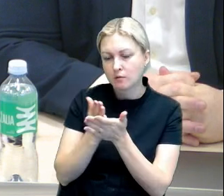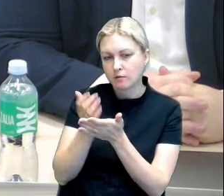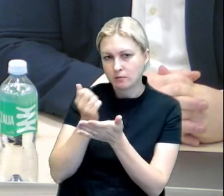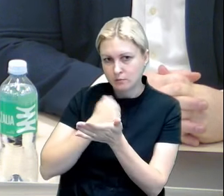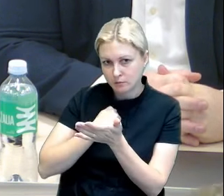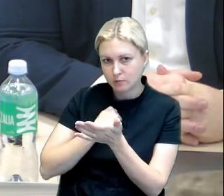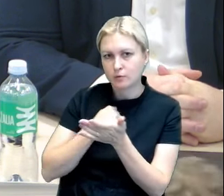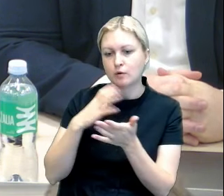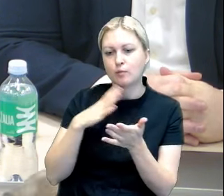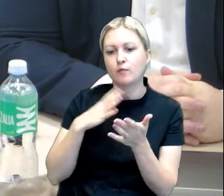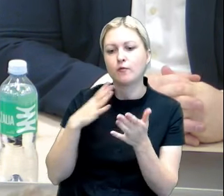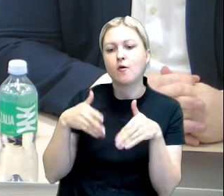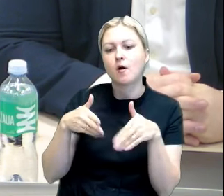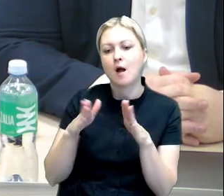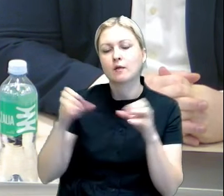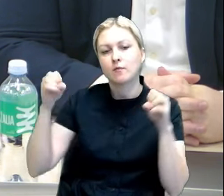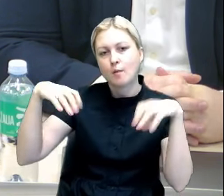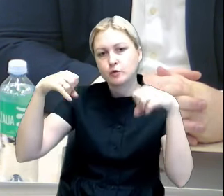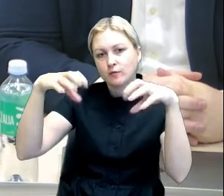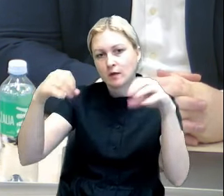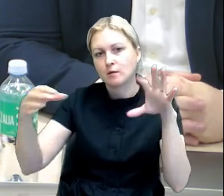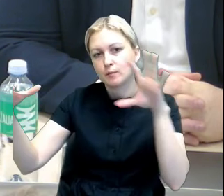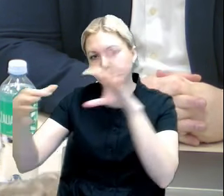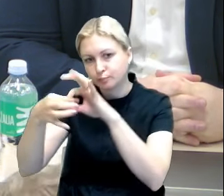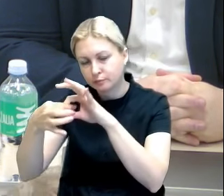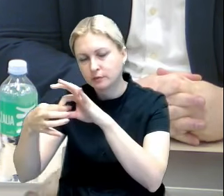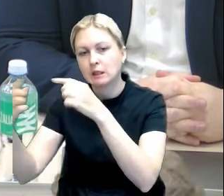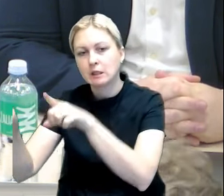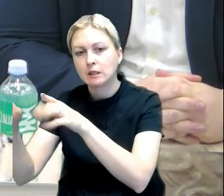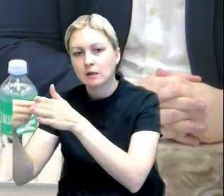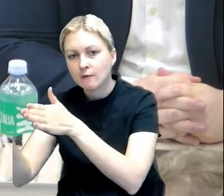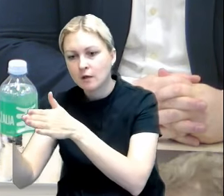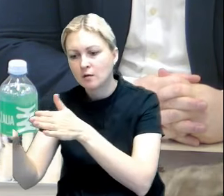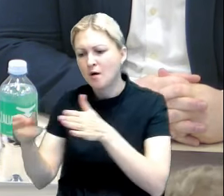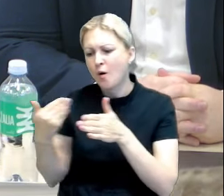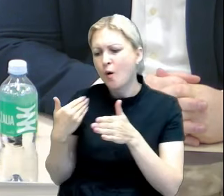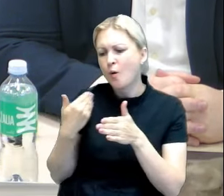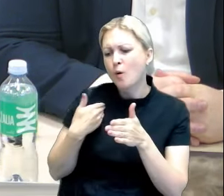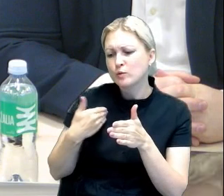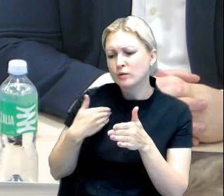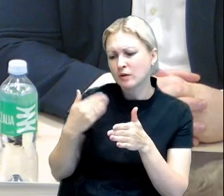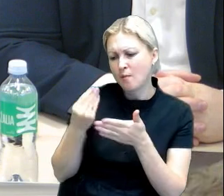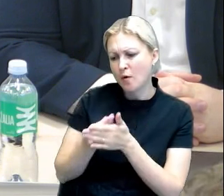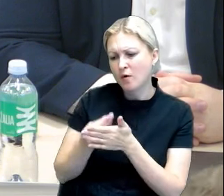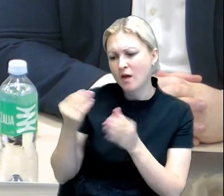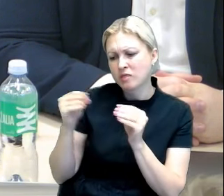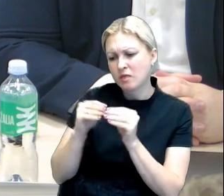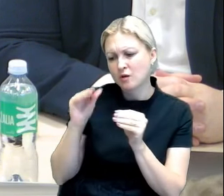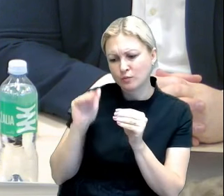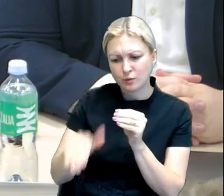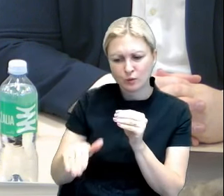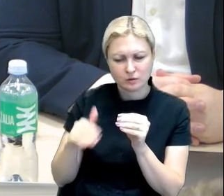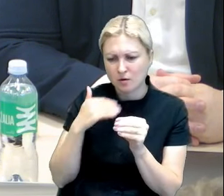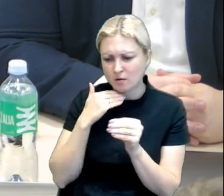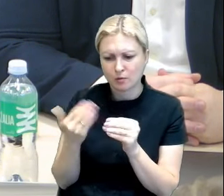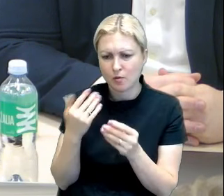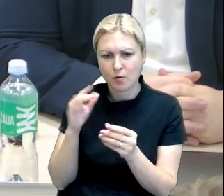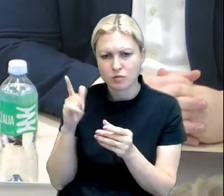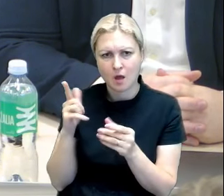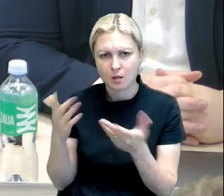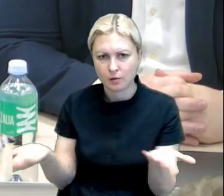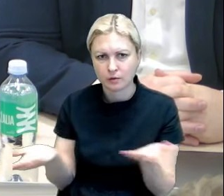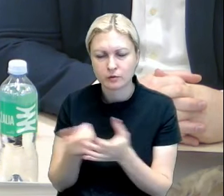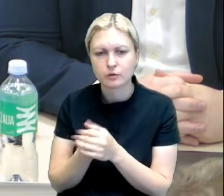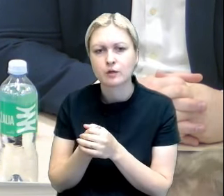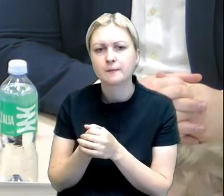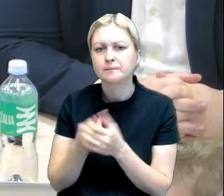apšvietimai buvo prijungti ir ir 10.000 mokėt konsultantam nu tiesiog sakyčiau abejotina suma ir daugybė kitų